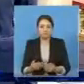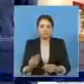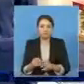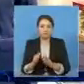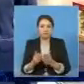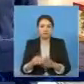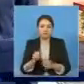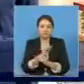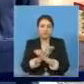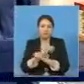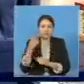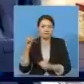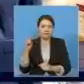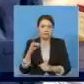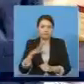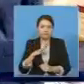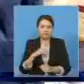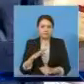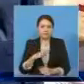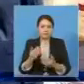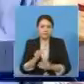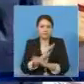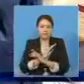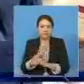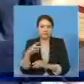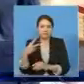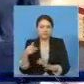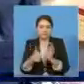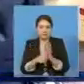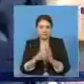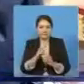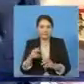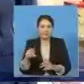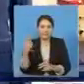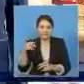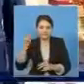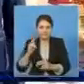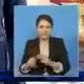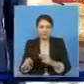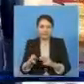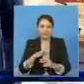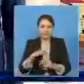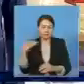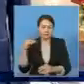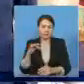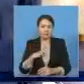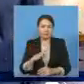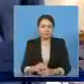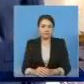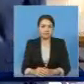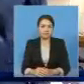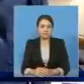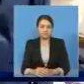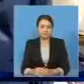книга о павших в Афганистане, это которые погибли 26 человек и один пропал без вести с Актюбинской области. Вот Волошин у вас здесь,